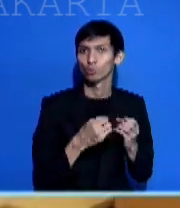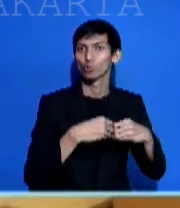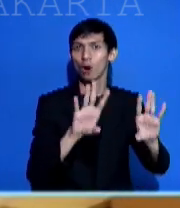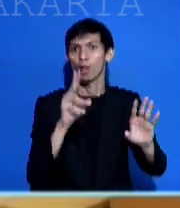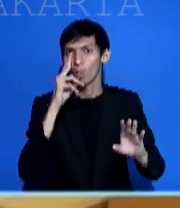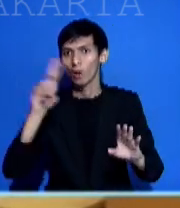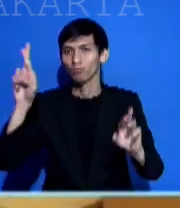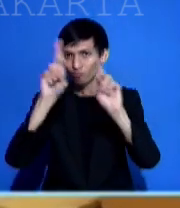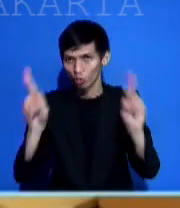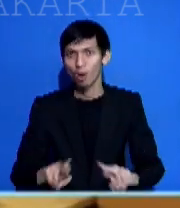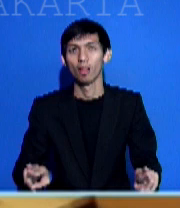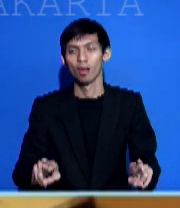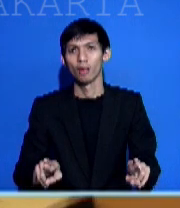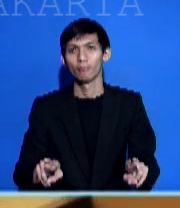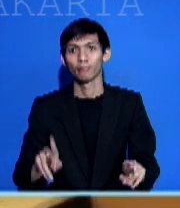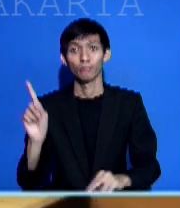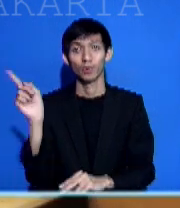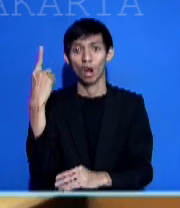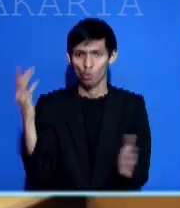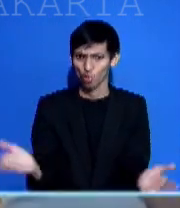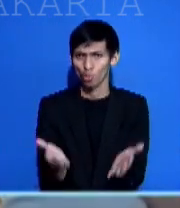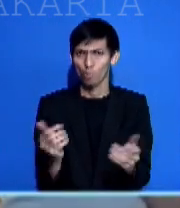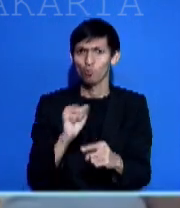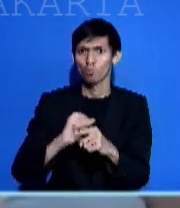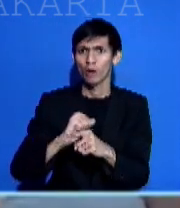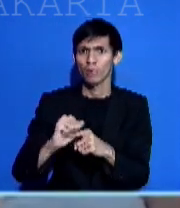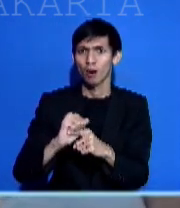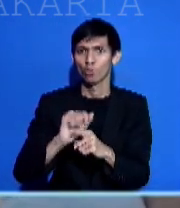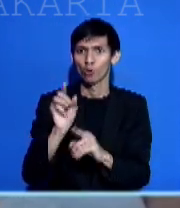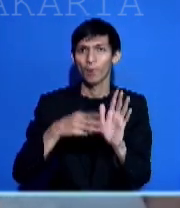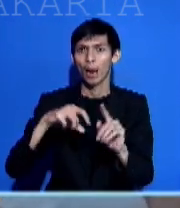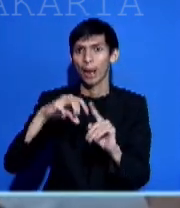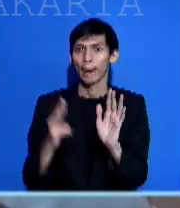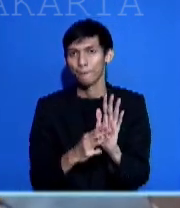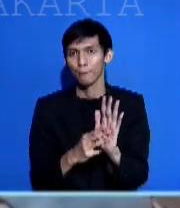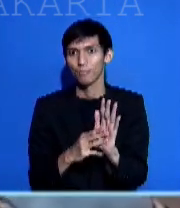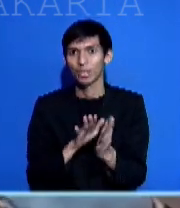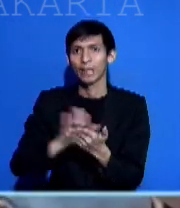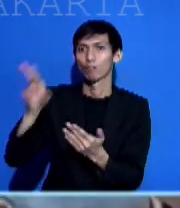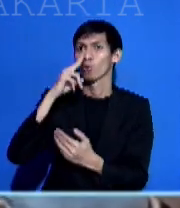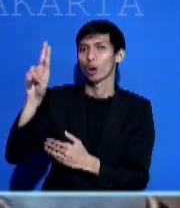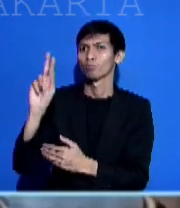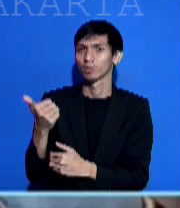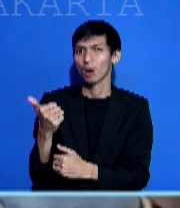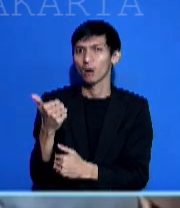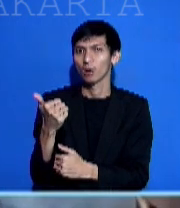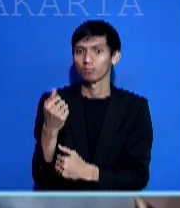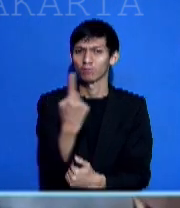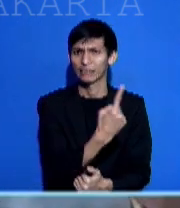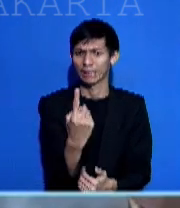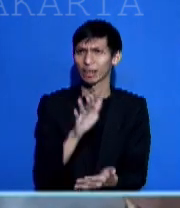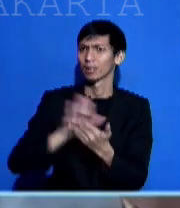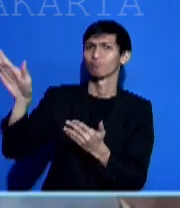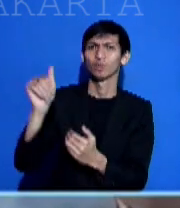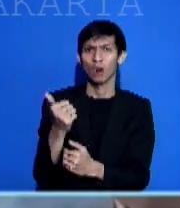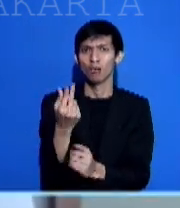pemerintah daerah memberikan pelatihan kepada para pelaku UMKM agar mampu mengekspor produknya secara mandiri sehingga dapat memangkas